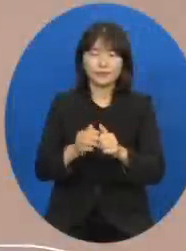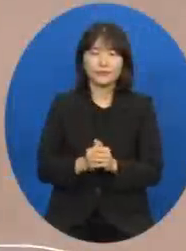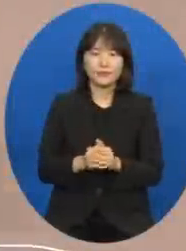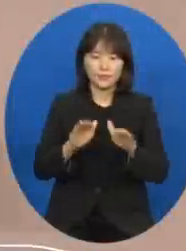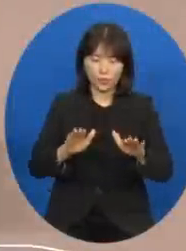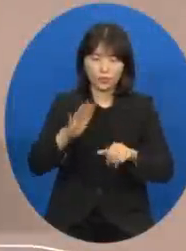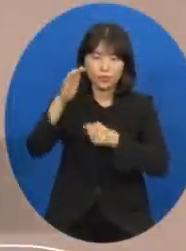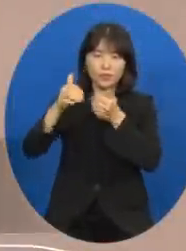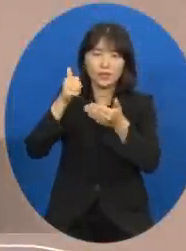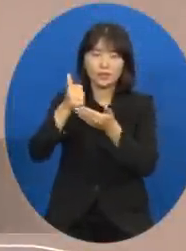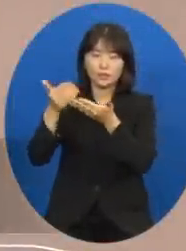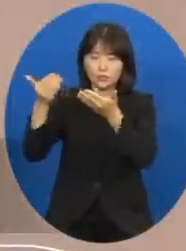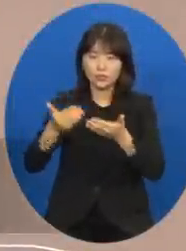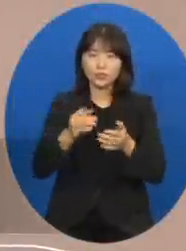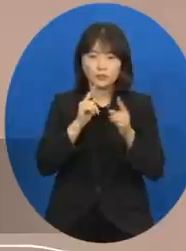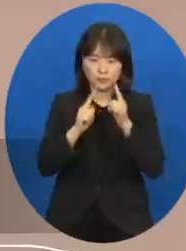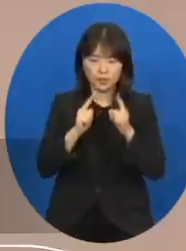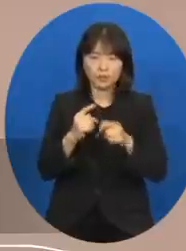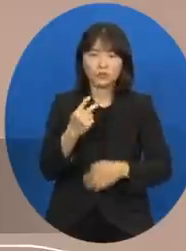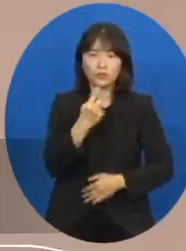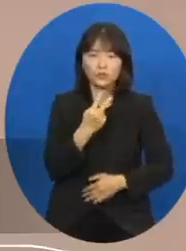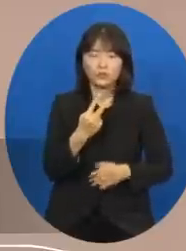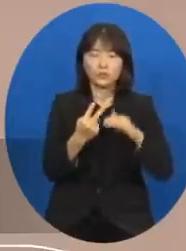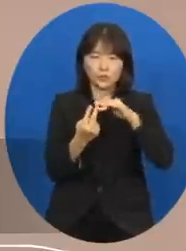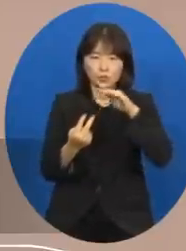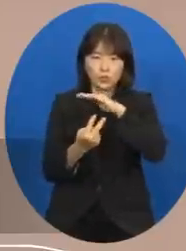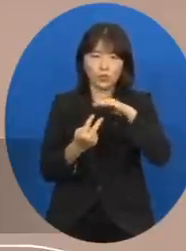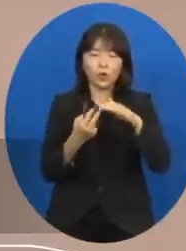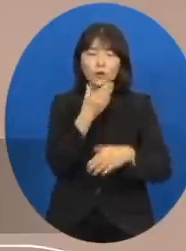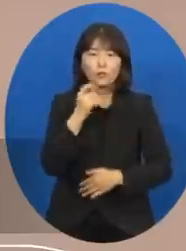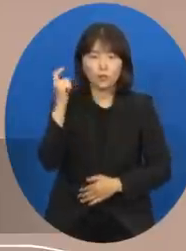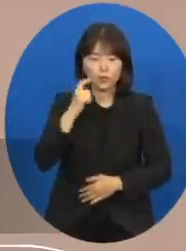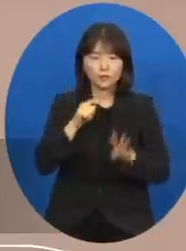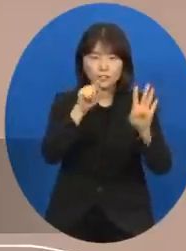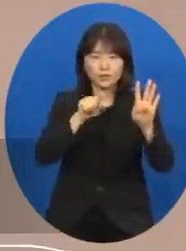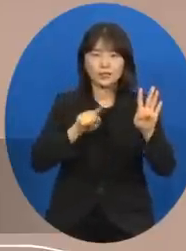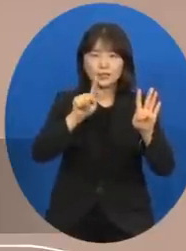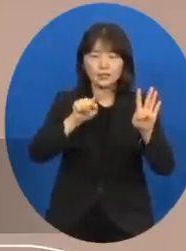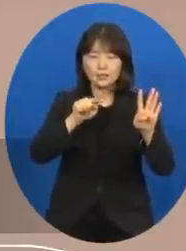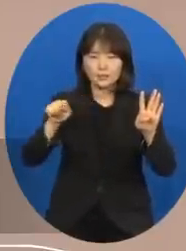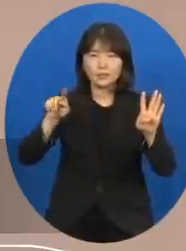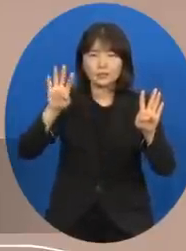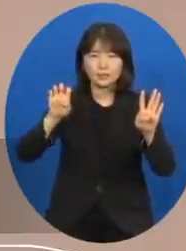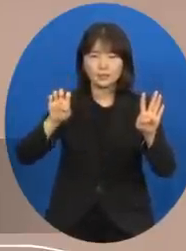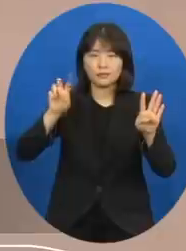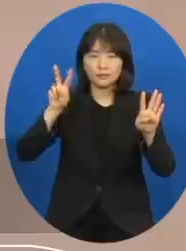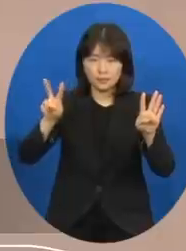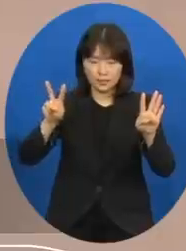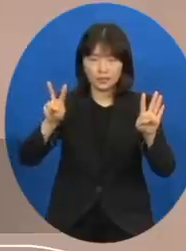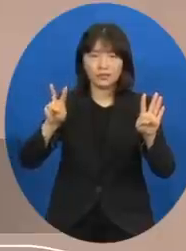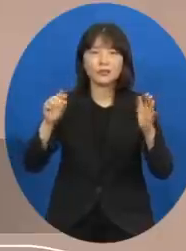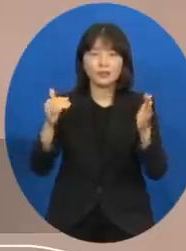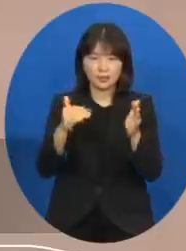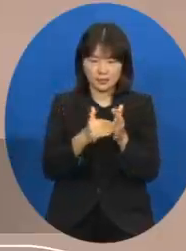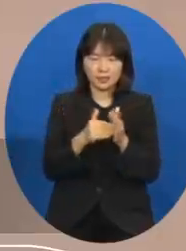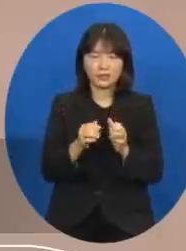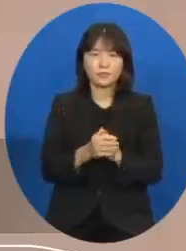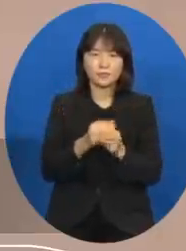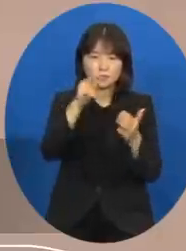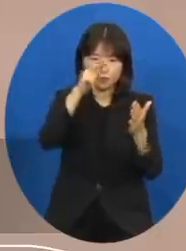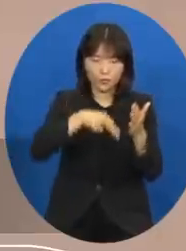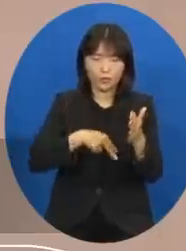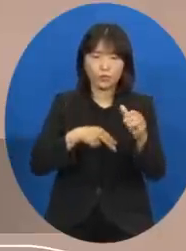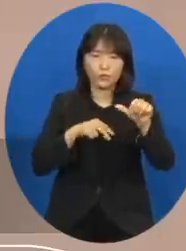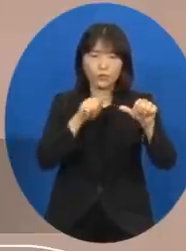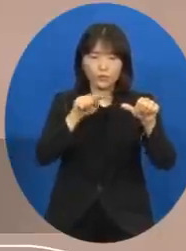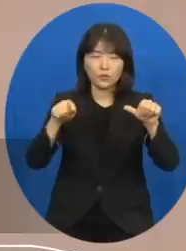오늘 우리에게 주시는 하나님의 말씀은 요한복음 4장 1절에서 42절까지의 말씀입니다.